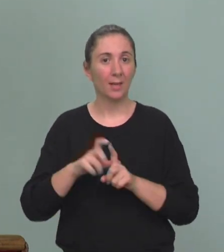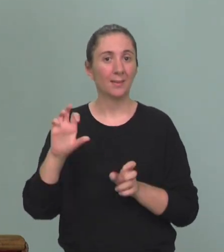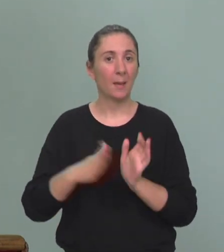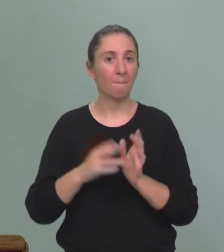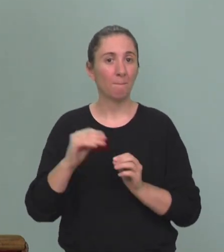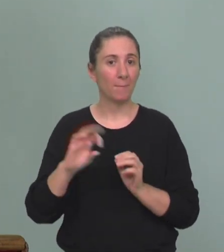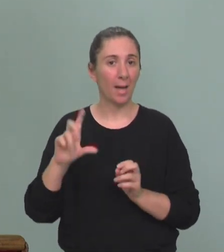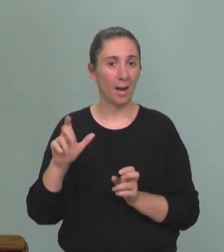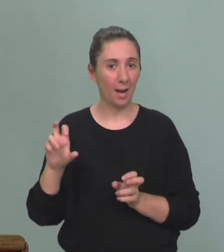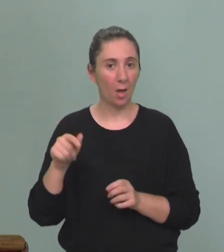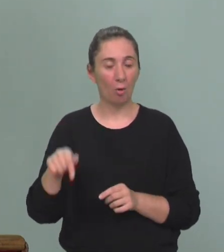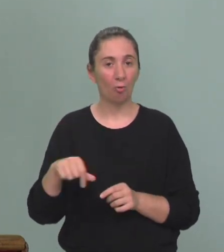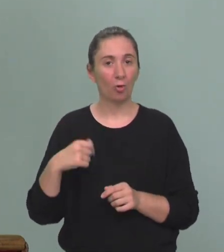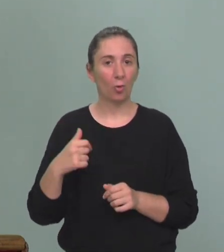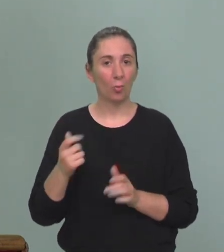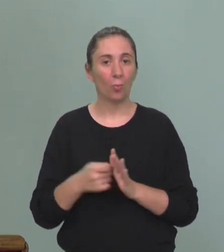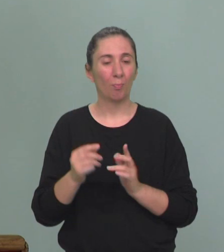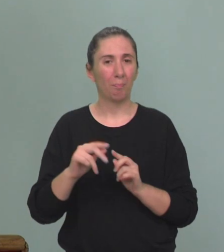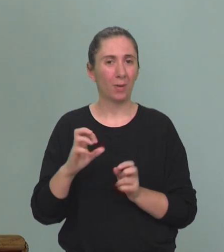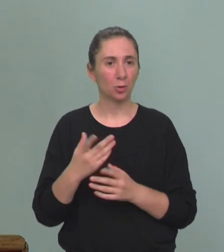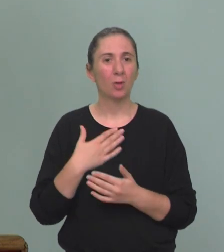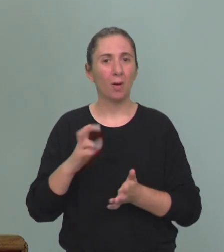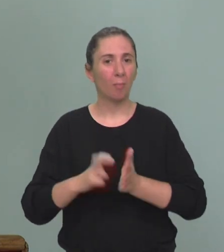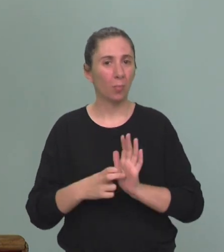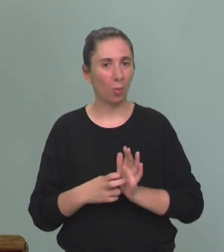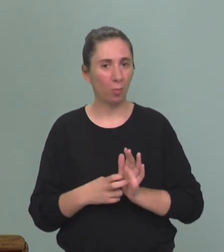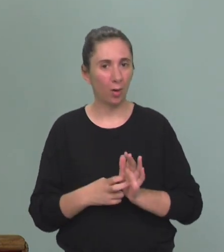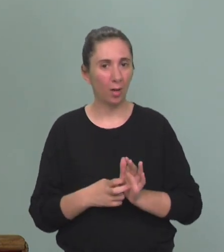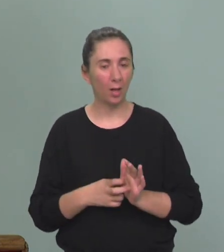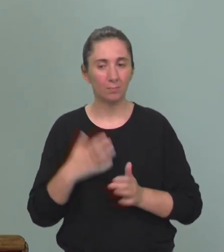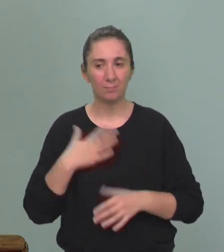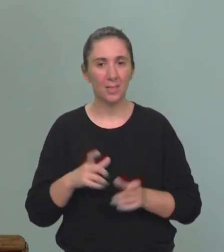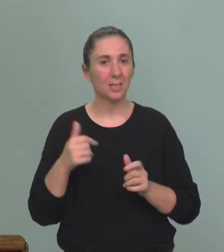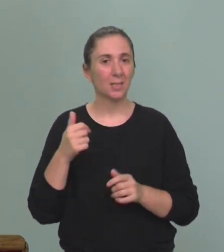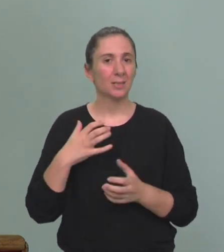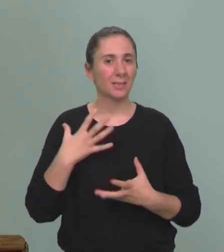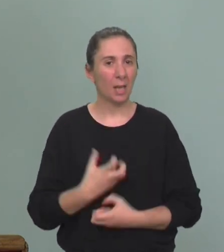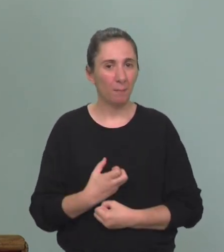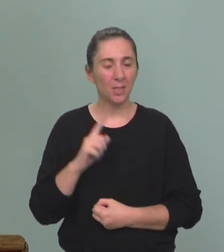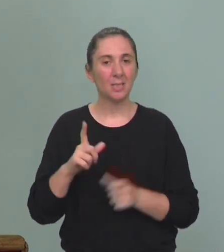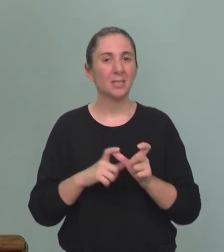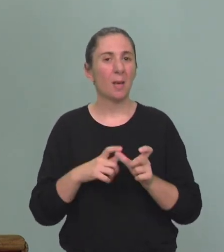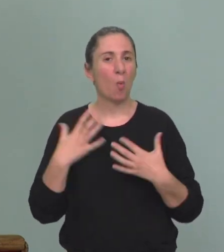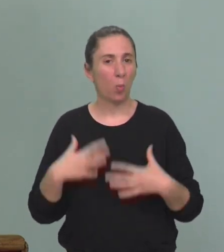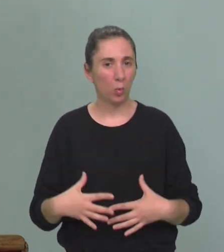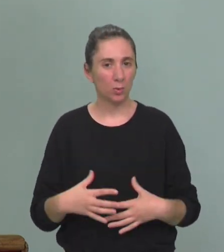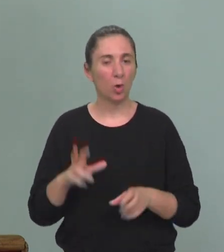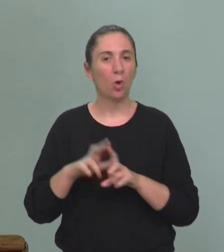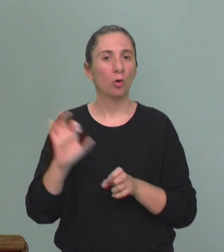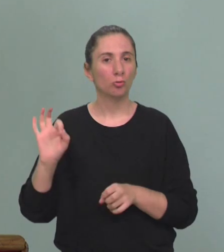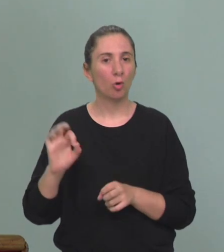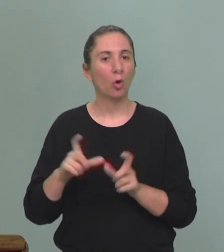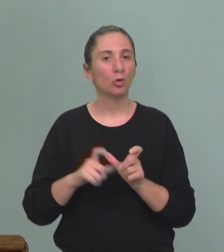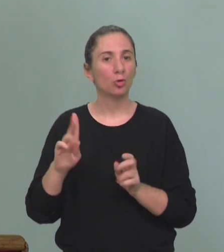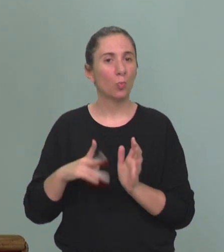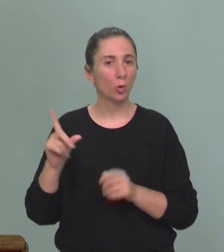Dembele, koji se ove godine prodao u PSG, ima problema sa samopouzdanjem i sa depresijom, dok je Josh